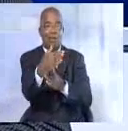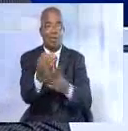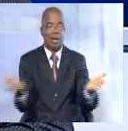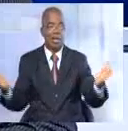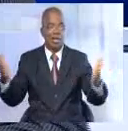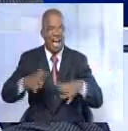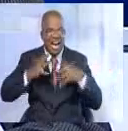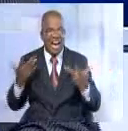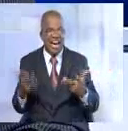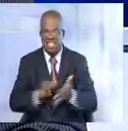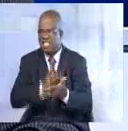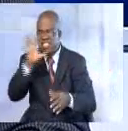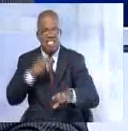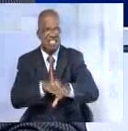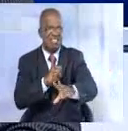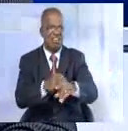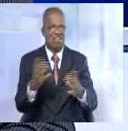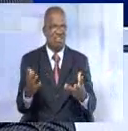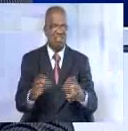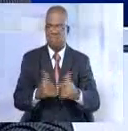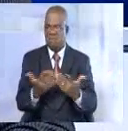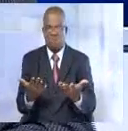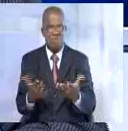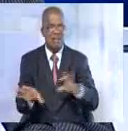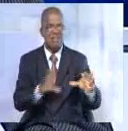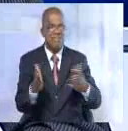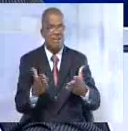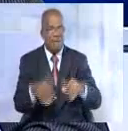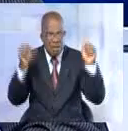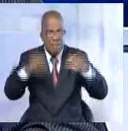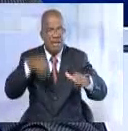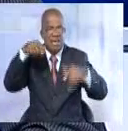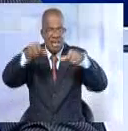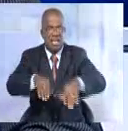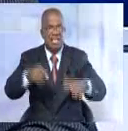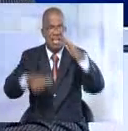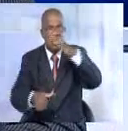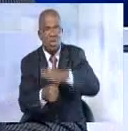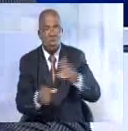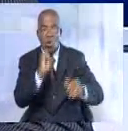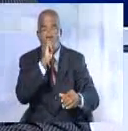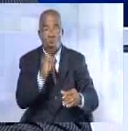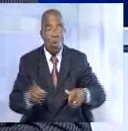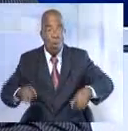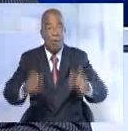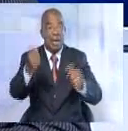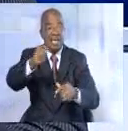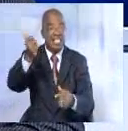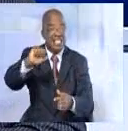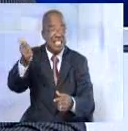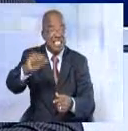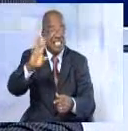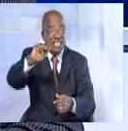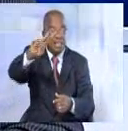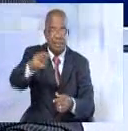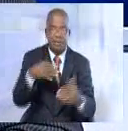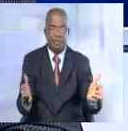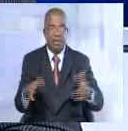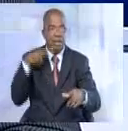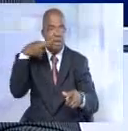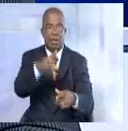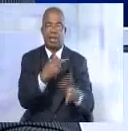peut rester également sous l'eau pendant 10 minutes au moins sans aucun appareil. Un homme poisson, peut-être.